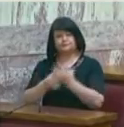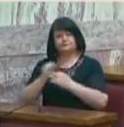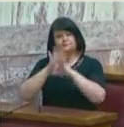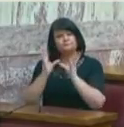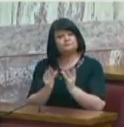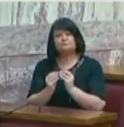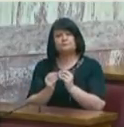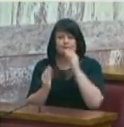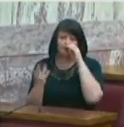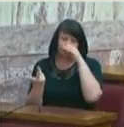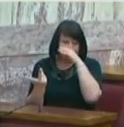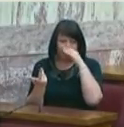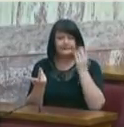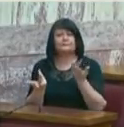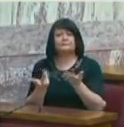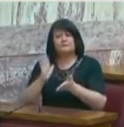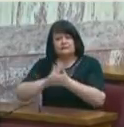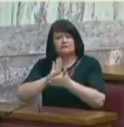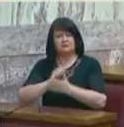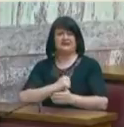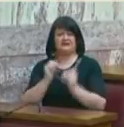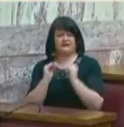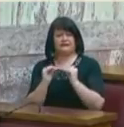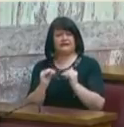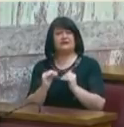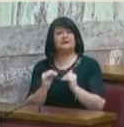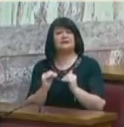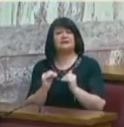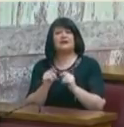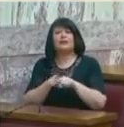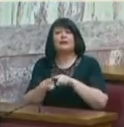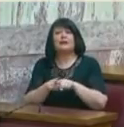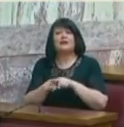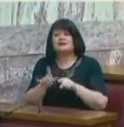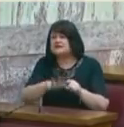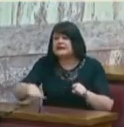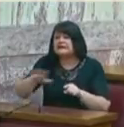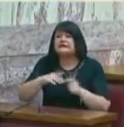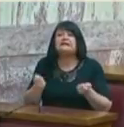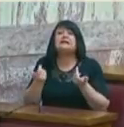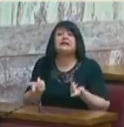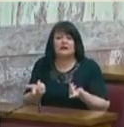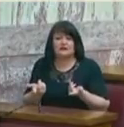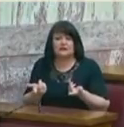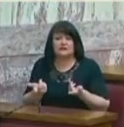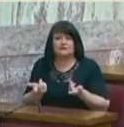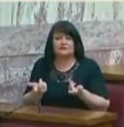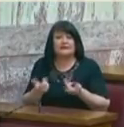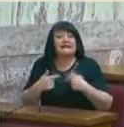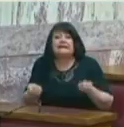είσαστε κολλημένοι σε αυτές τις θέσεις ανεξάρτητα το τι συμβαίνει γύρω, ανεξάρτητα από τις